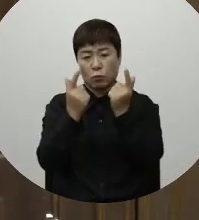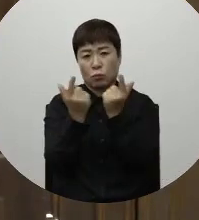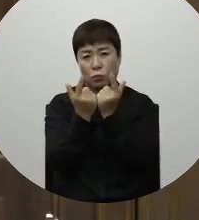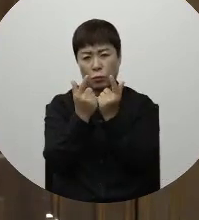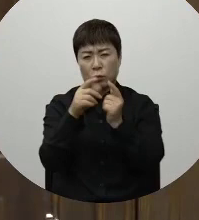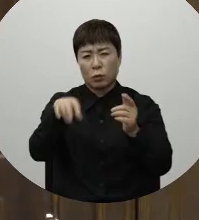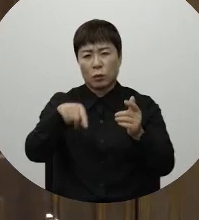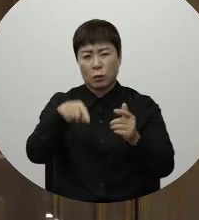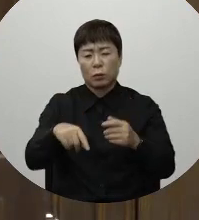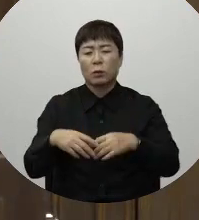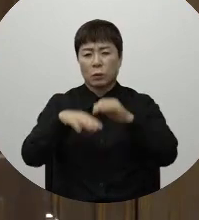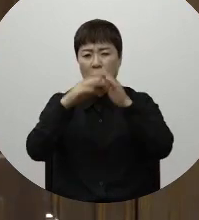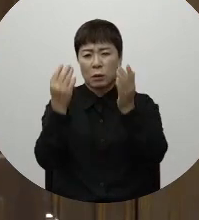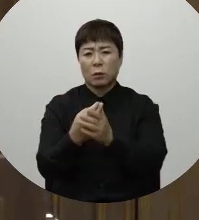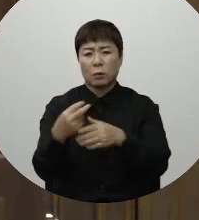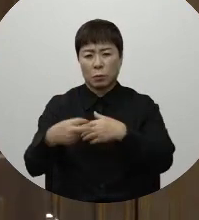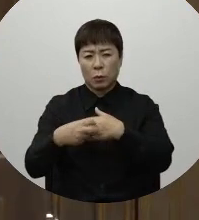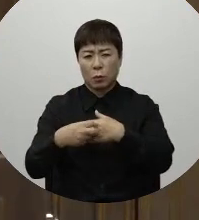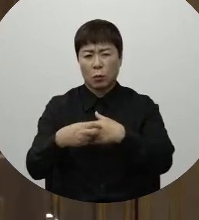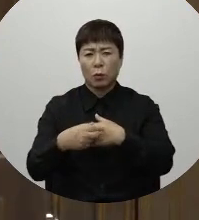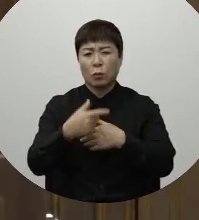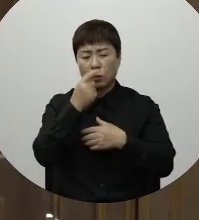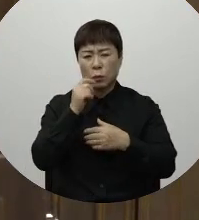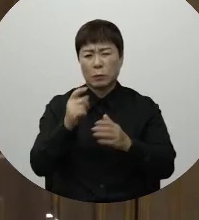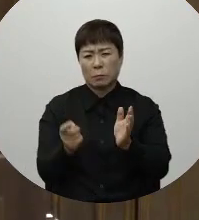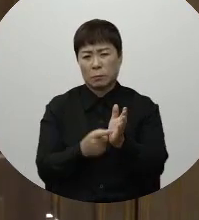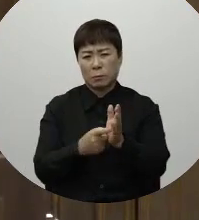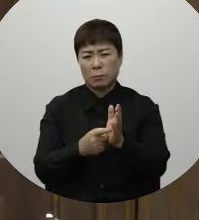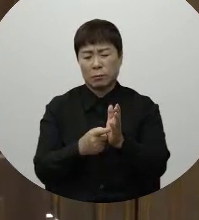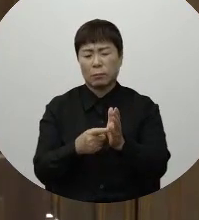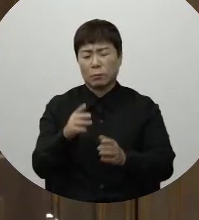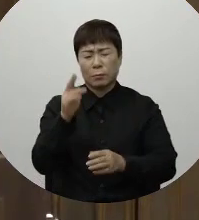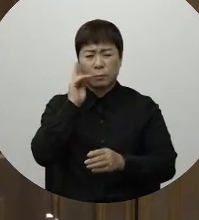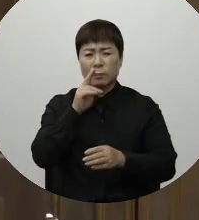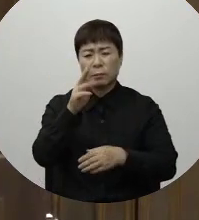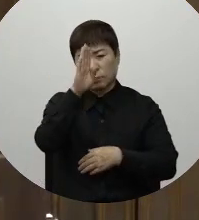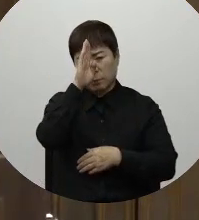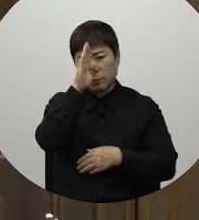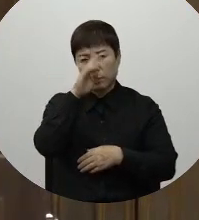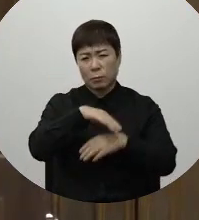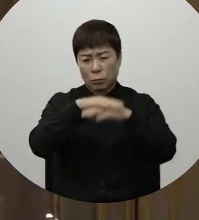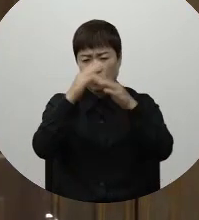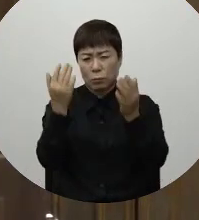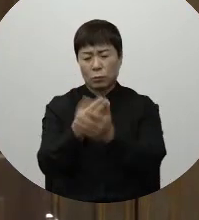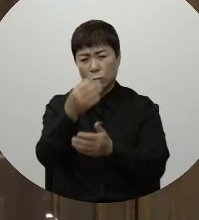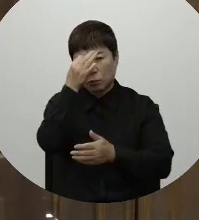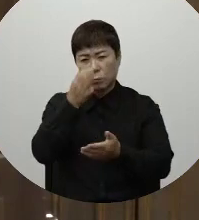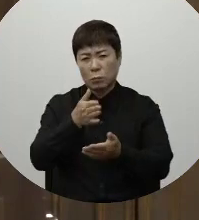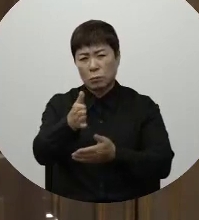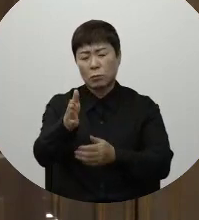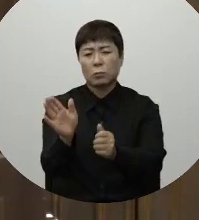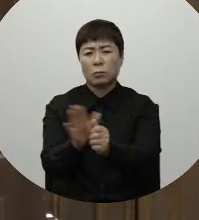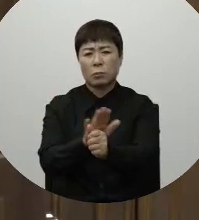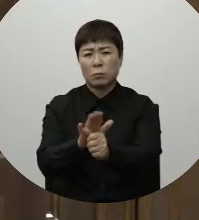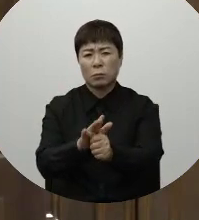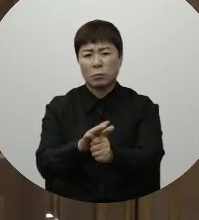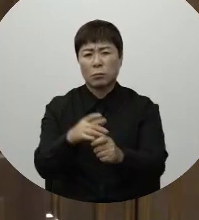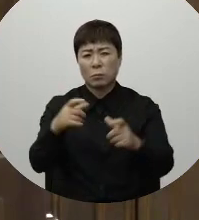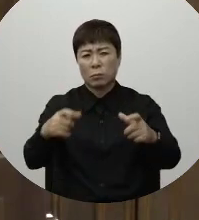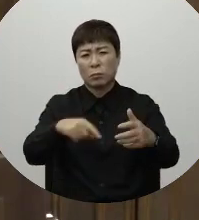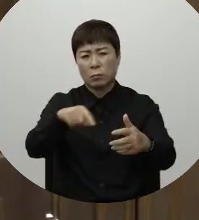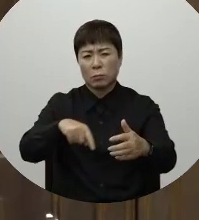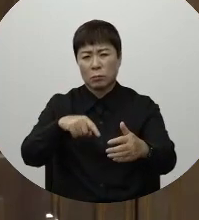상급 종합병원이 전무하여 응급 환자나 중증 환자에 대한 전문적인 의료 혜택을 지역 내에서 누릴